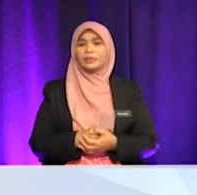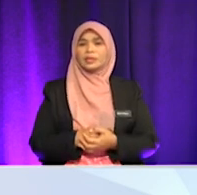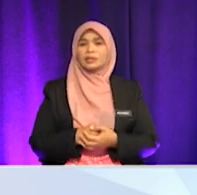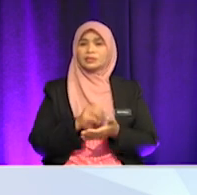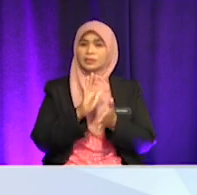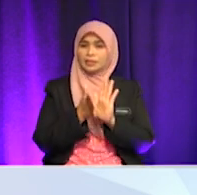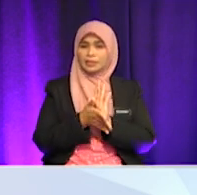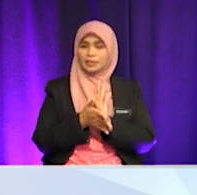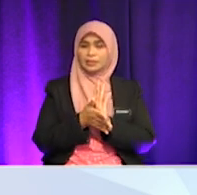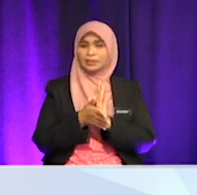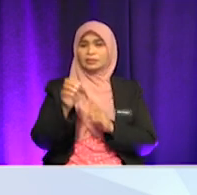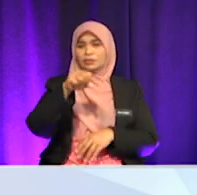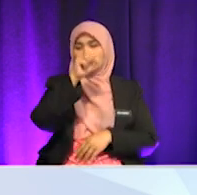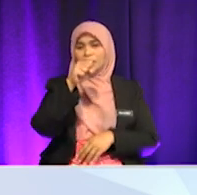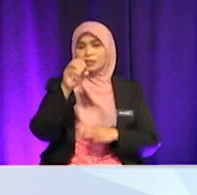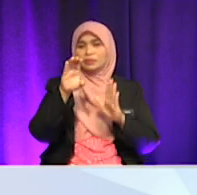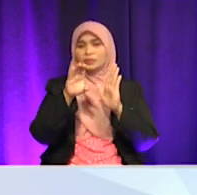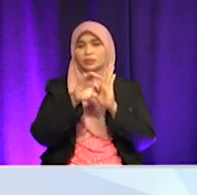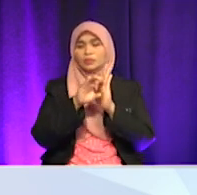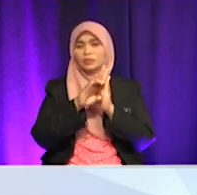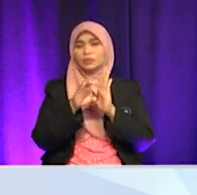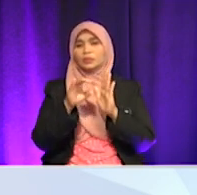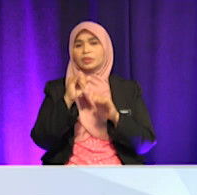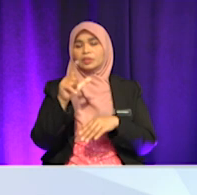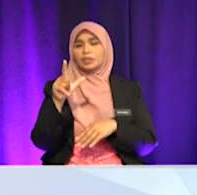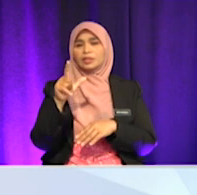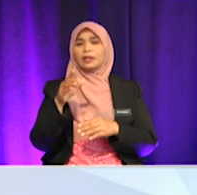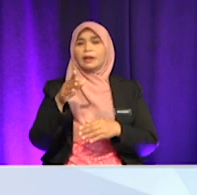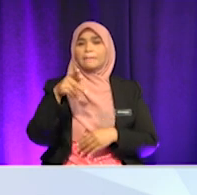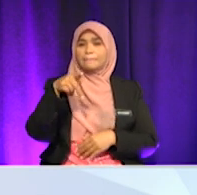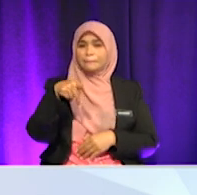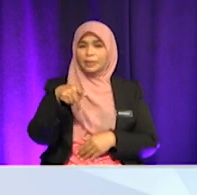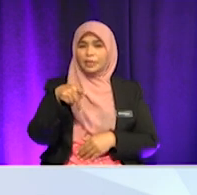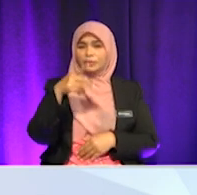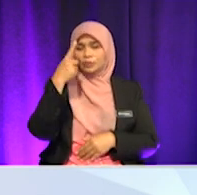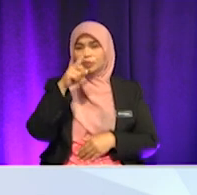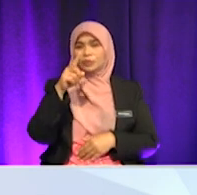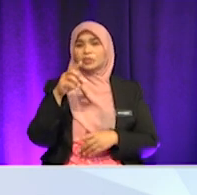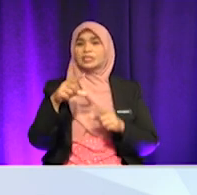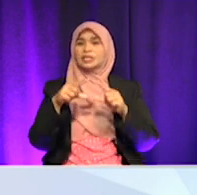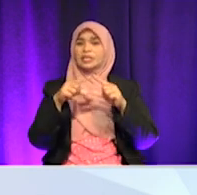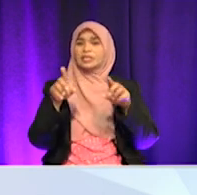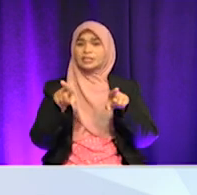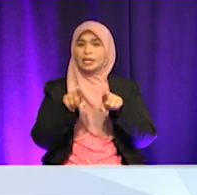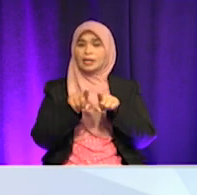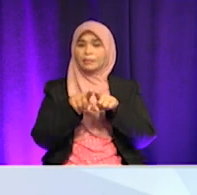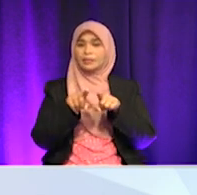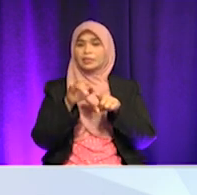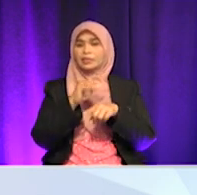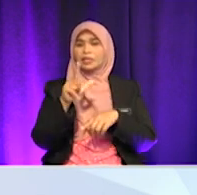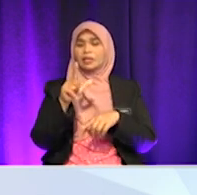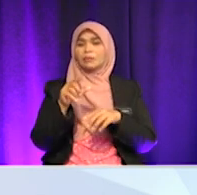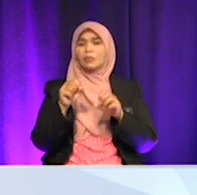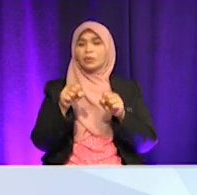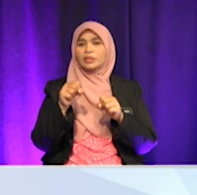jadi soalannya, soalan contoh berbunyi, okey, perimeter P bagi sebuah segitiga sama kaki boleh